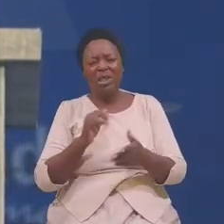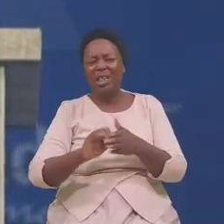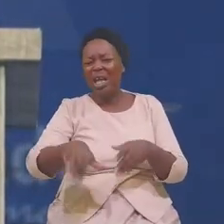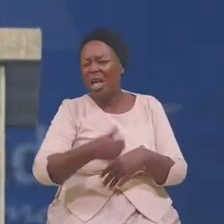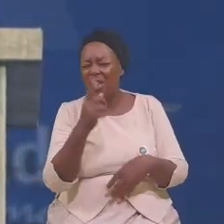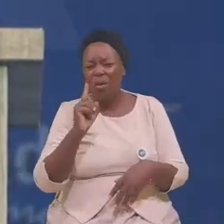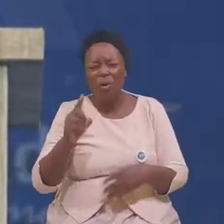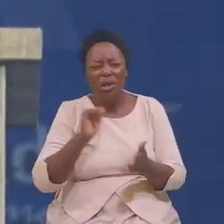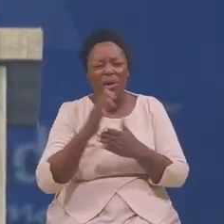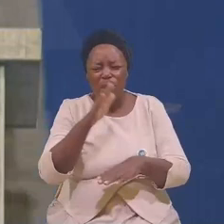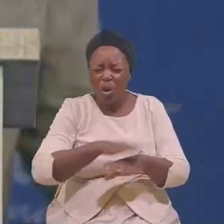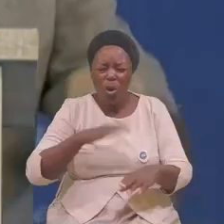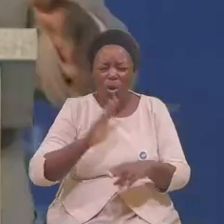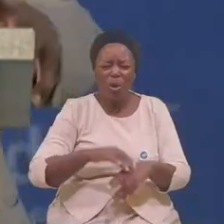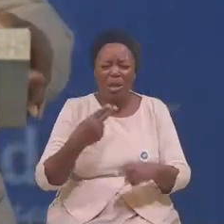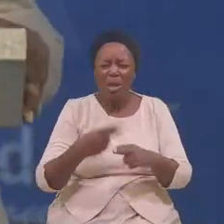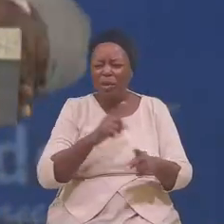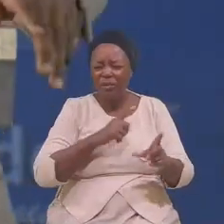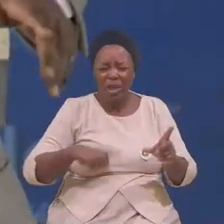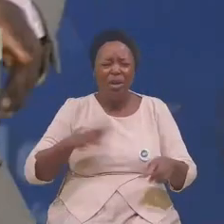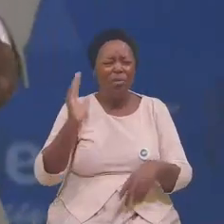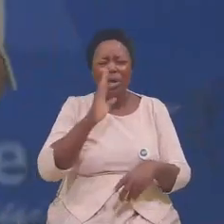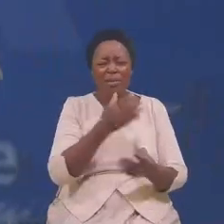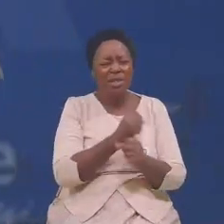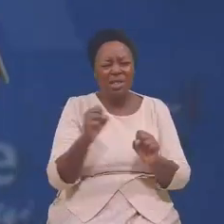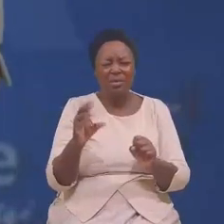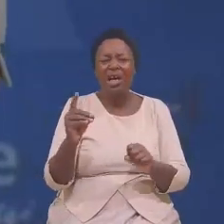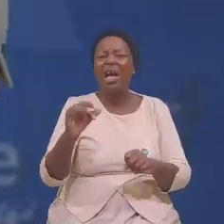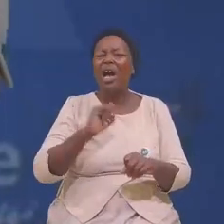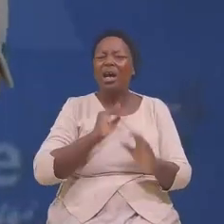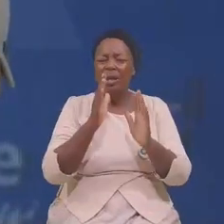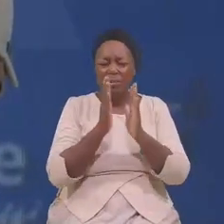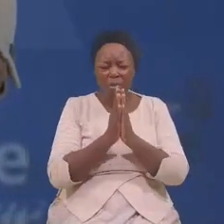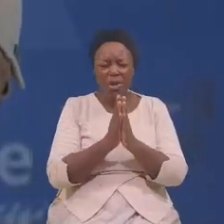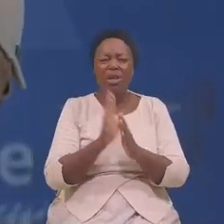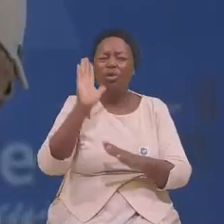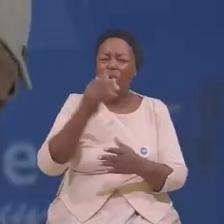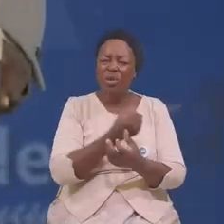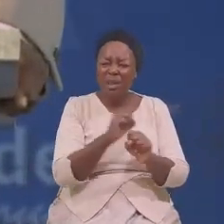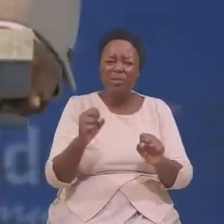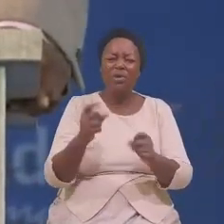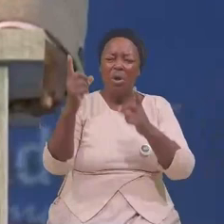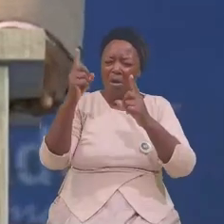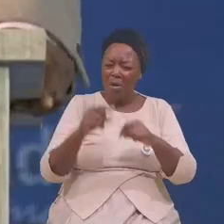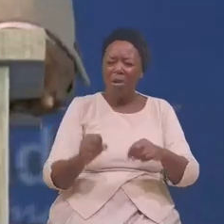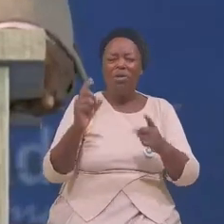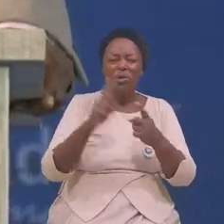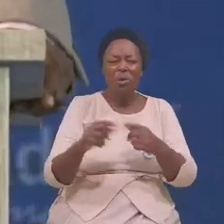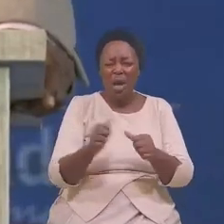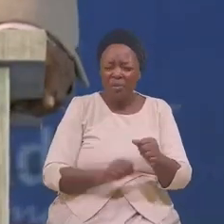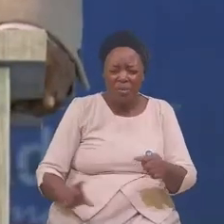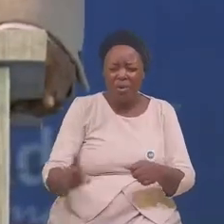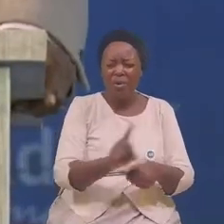nom du Seigneur sera sauvé. Je prie, ton salut vienne à chacun